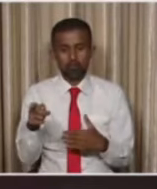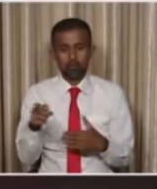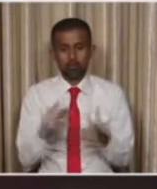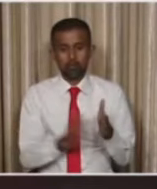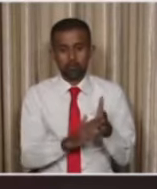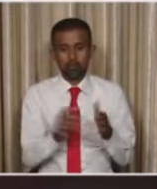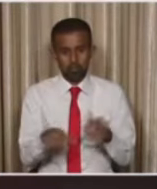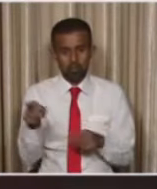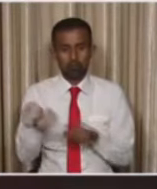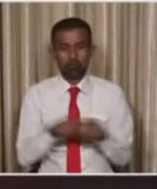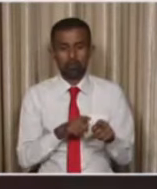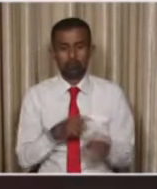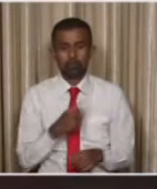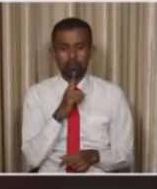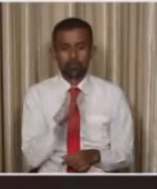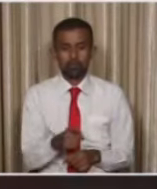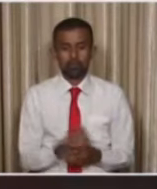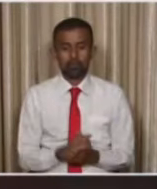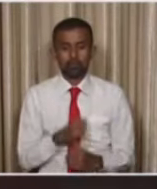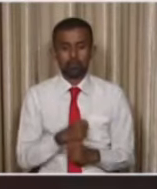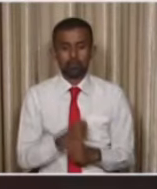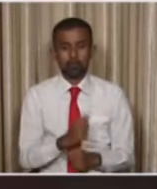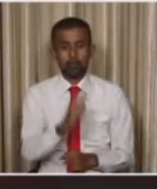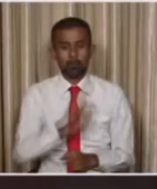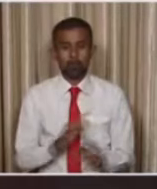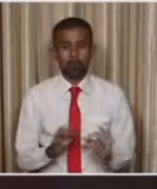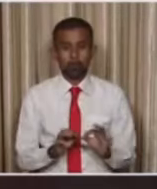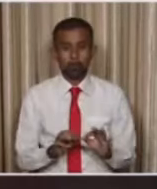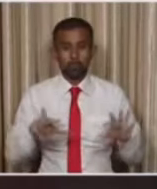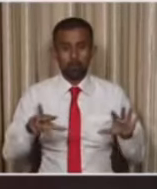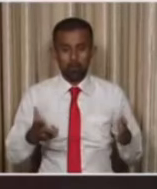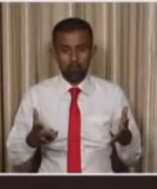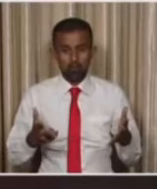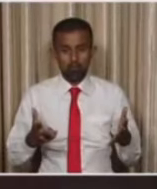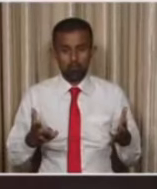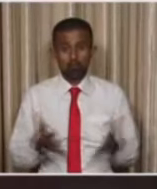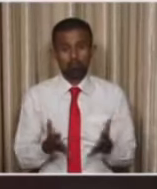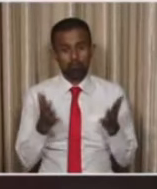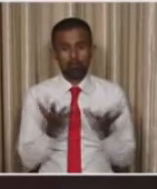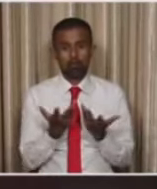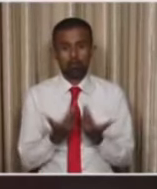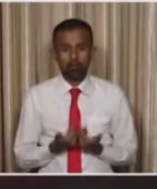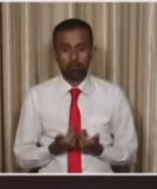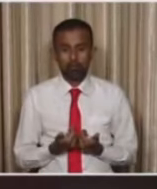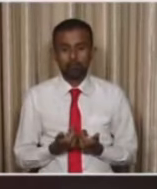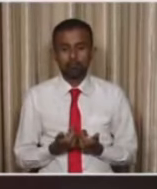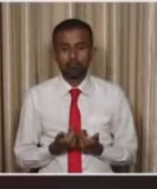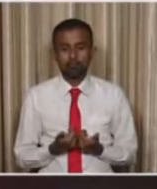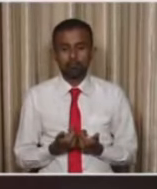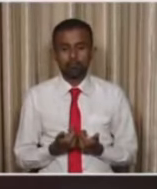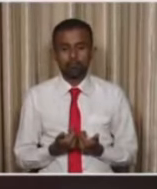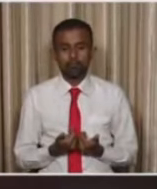පාර්ශවකරුවෙක් කියන එක මතක් කරන්න ඕන. දැන් රාජ්‍ය ආදායම බිලියන 800ක් කියන්නේ විශාල ප්‍රමාණයක්. දැන් අපේ